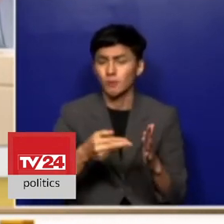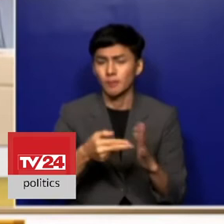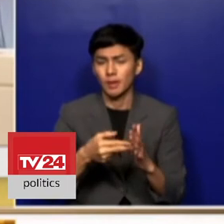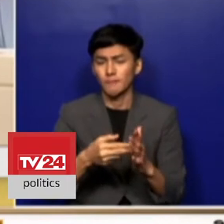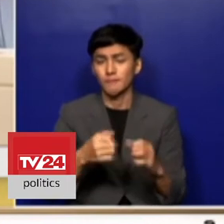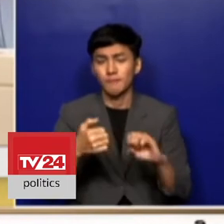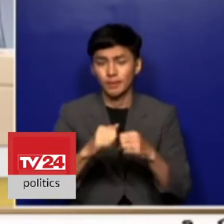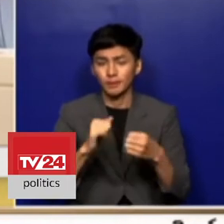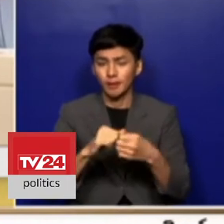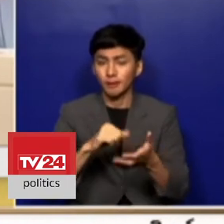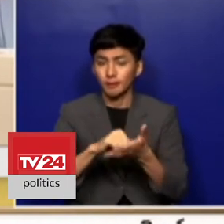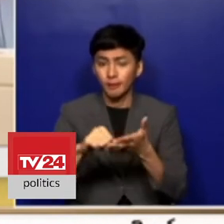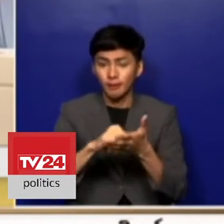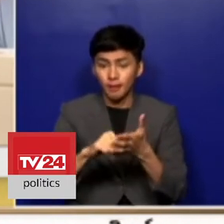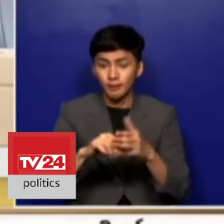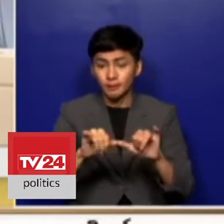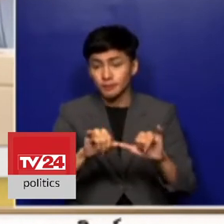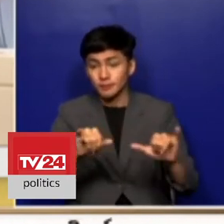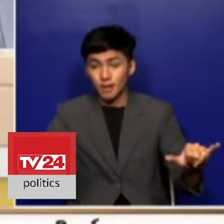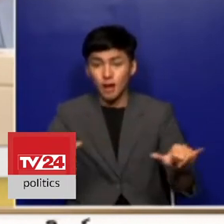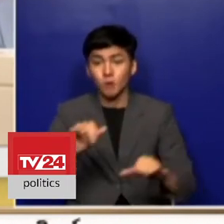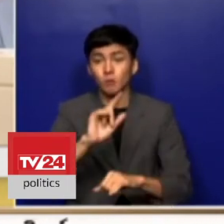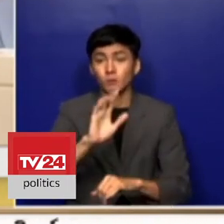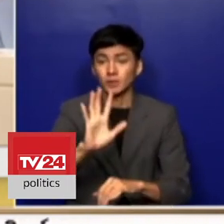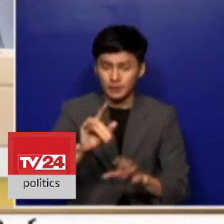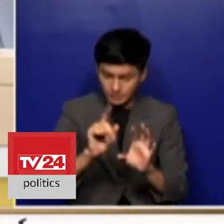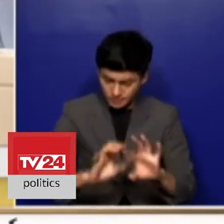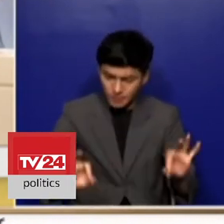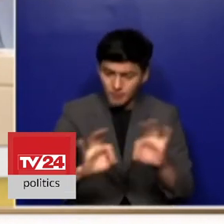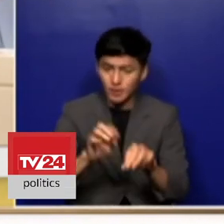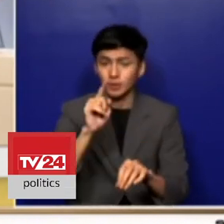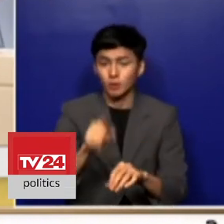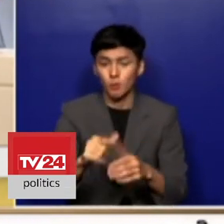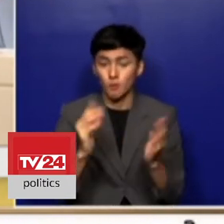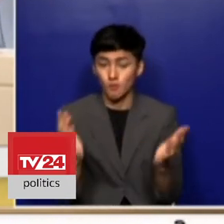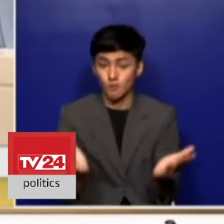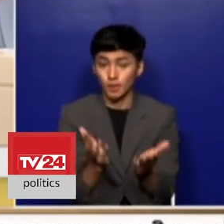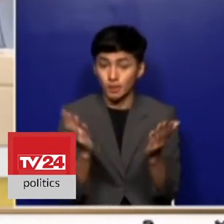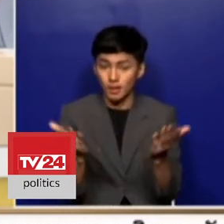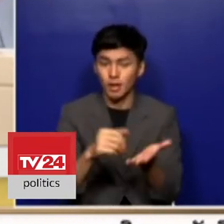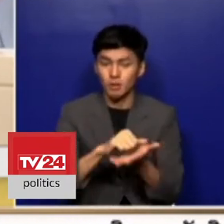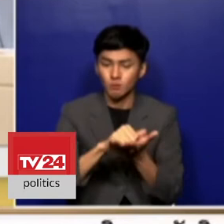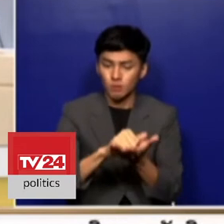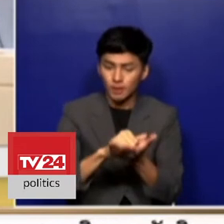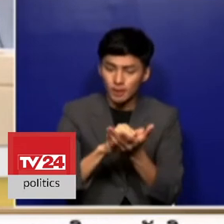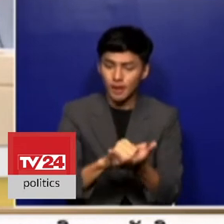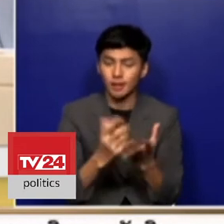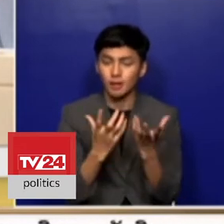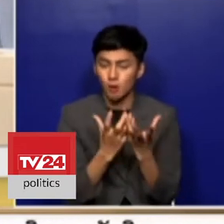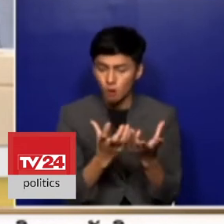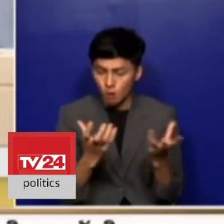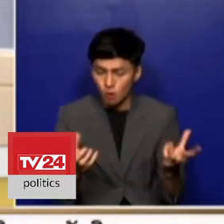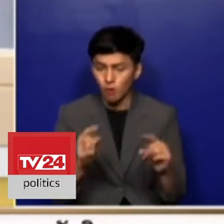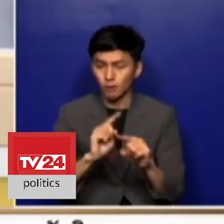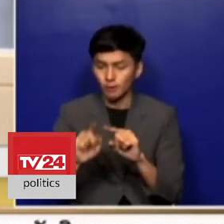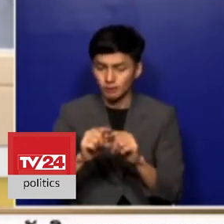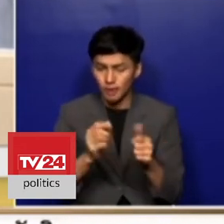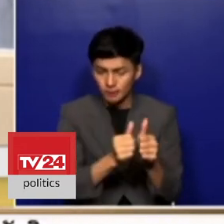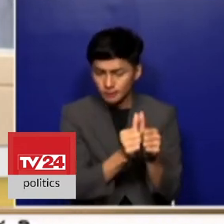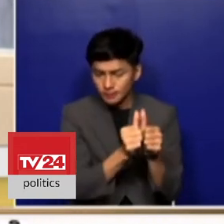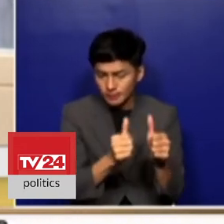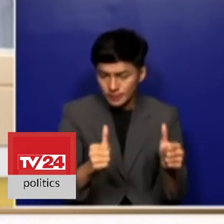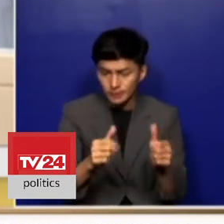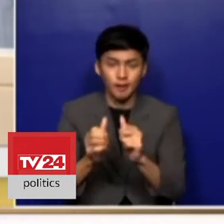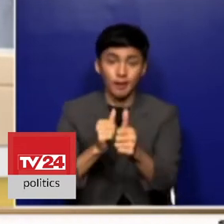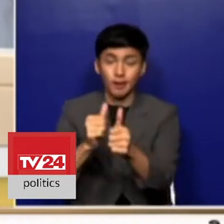ในระยะยาวกับสิ่งที่สำคัญคือเราต้องพัฒนาสินค้าและการบริการที่ยังขาดศักยภาพทางการแข่งขันให้สามารถแข่ง